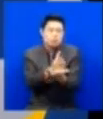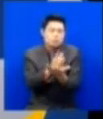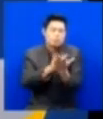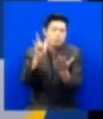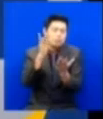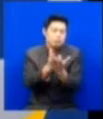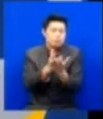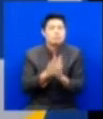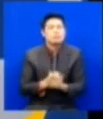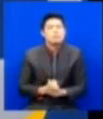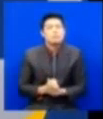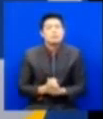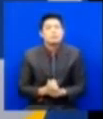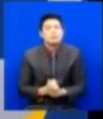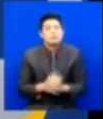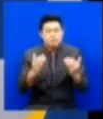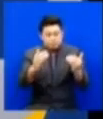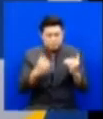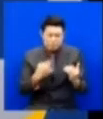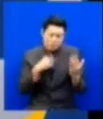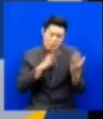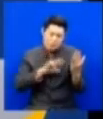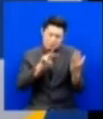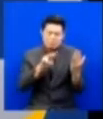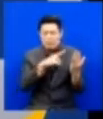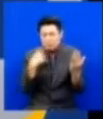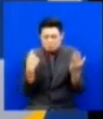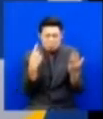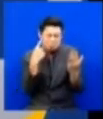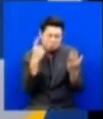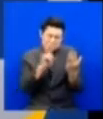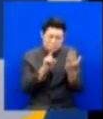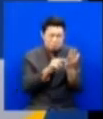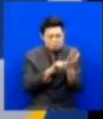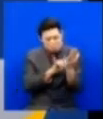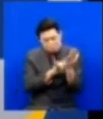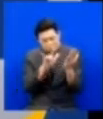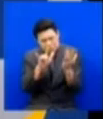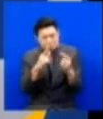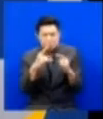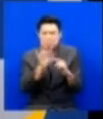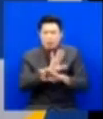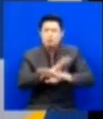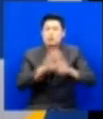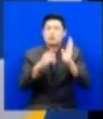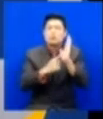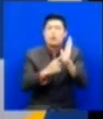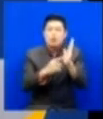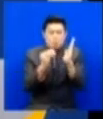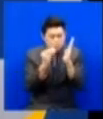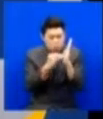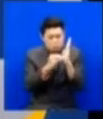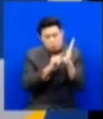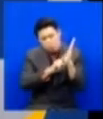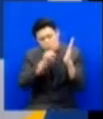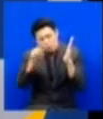บินแต่อันต่อๆไปที่ดูแล้วอาจจะเข้าข่ายนะคะพิจารณาเนี่ยก็อย่างเช่นกรุงเทพล